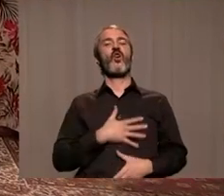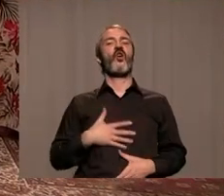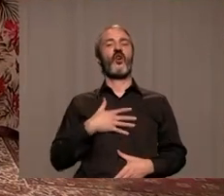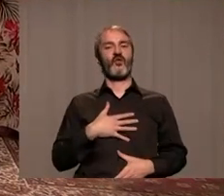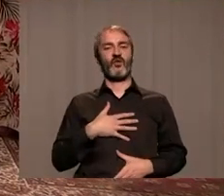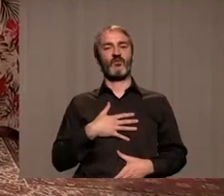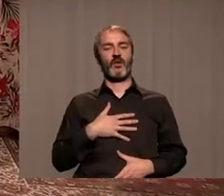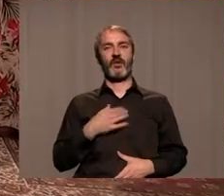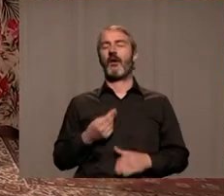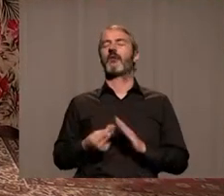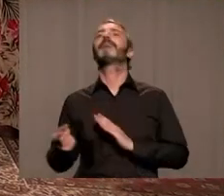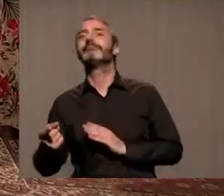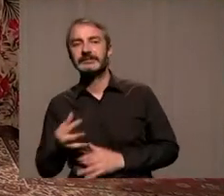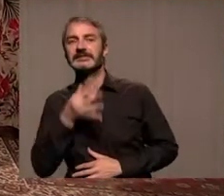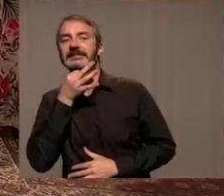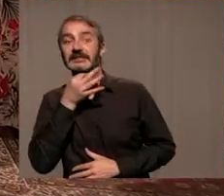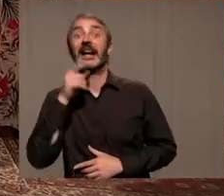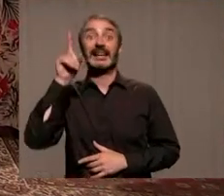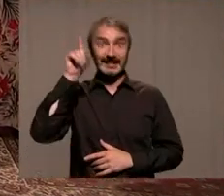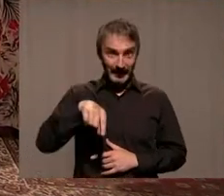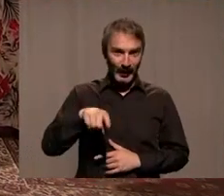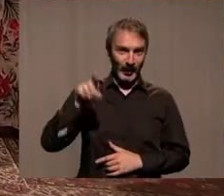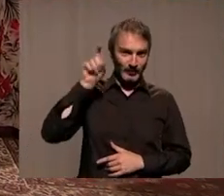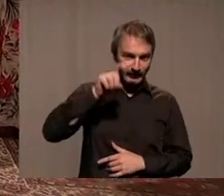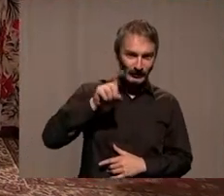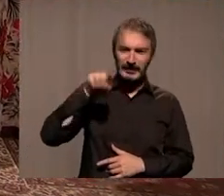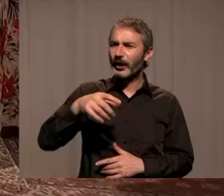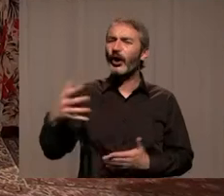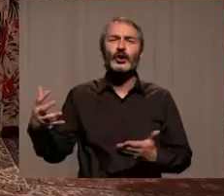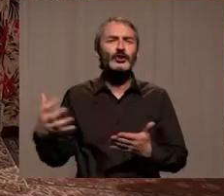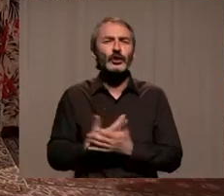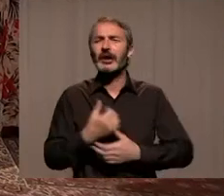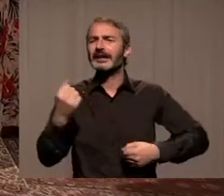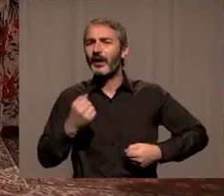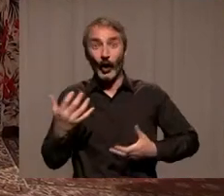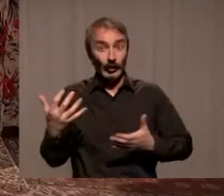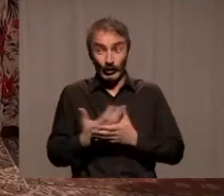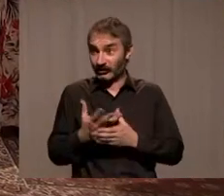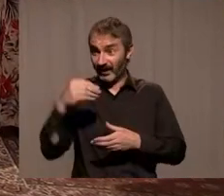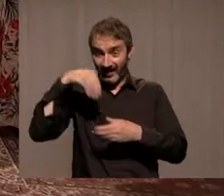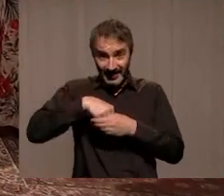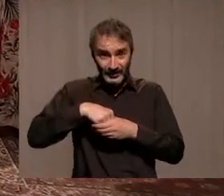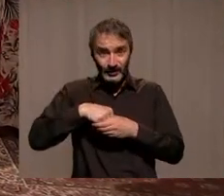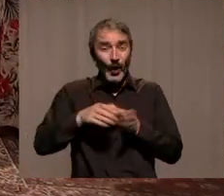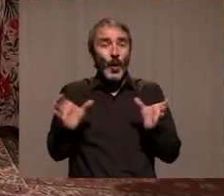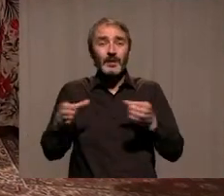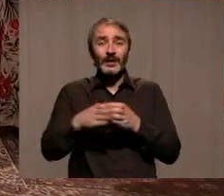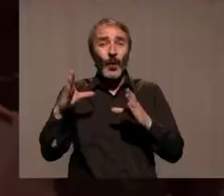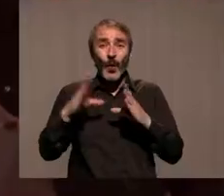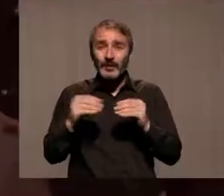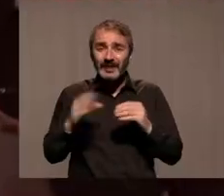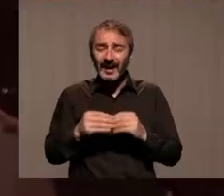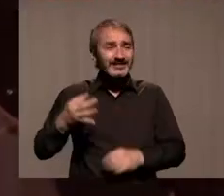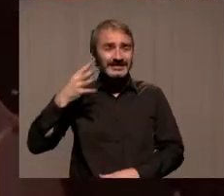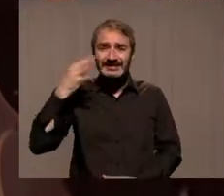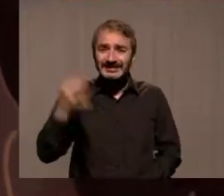també. I el personal del PAS també. I tothom que viu a la comunitat universitària segurament ha viscut